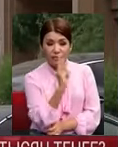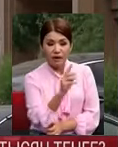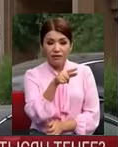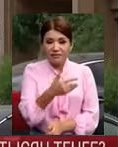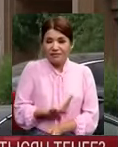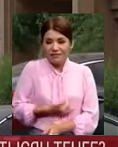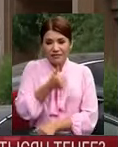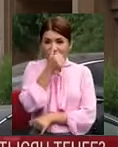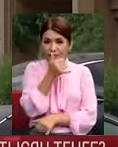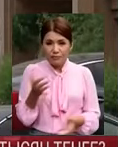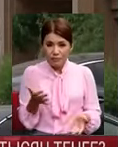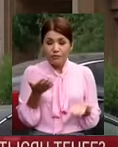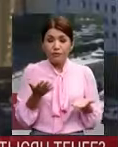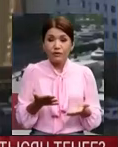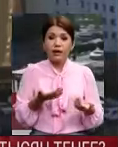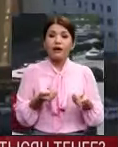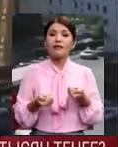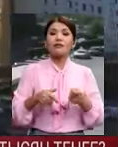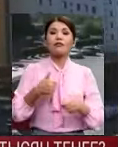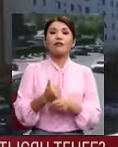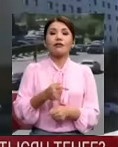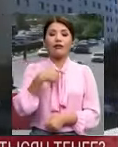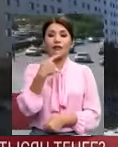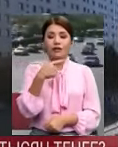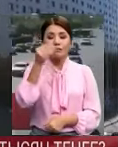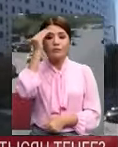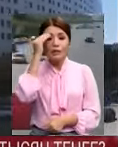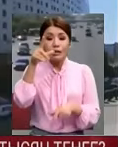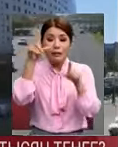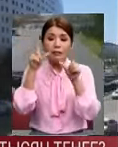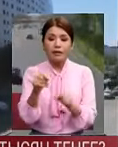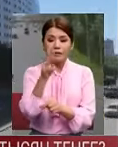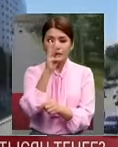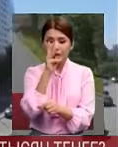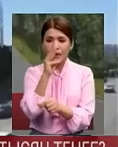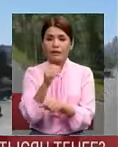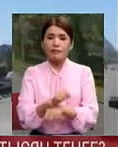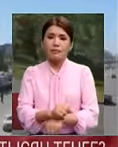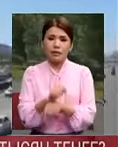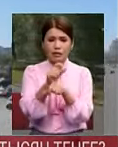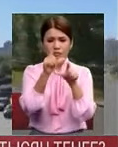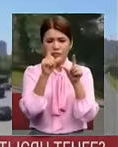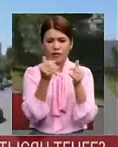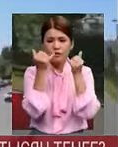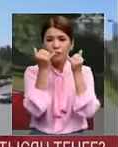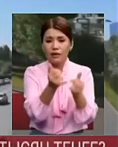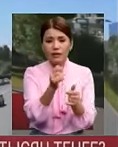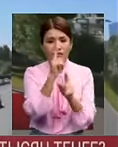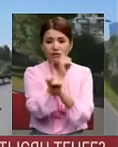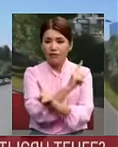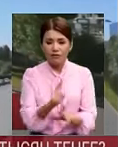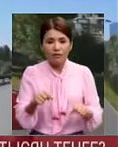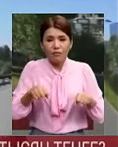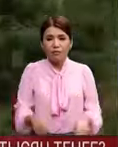тенге не смогут. Эксперты по госслужбе считают, что, во-первых, понижать зарплату из-за петиции по Трудовому кодексу никто